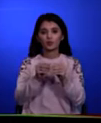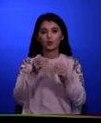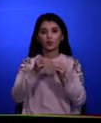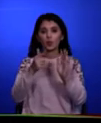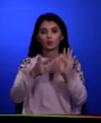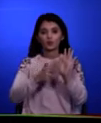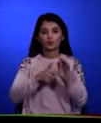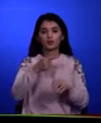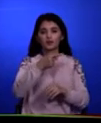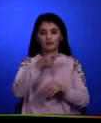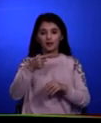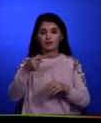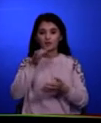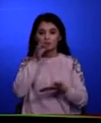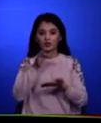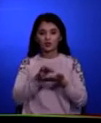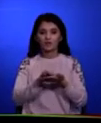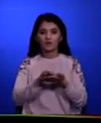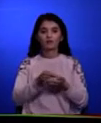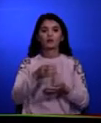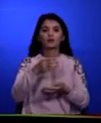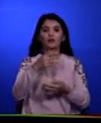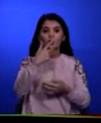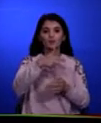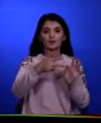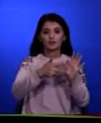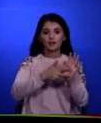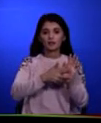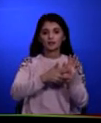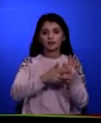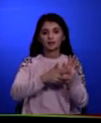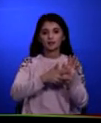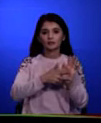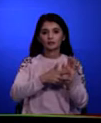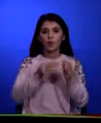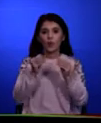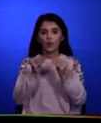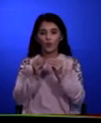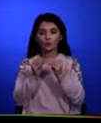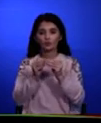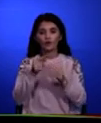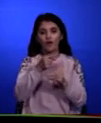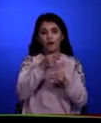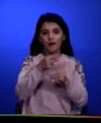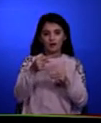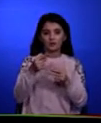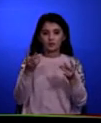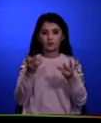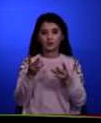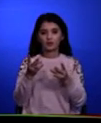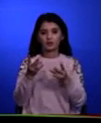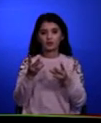ning ayirmasini avval 38 dan 10 ni ayirib